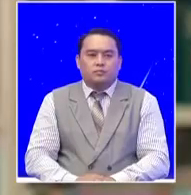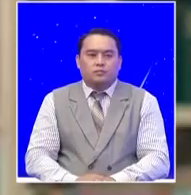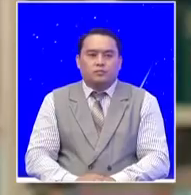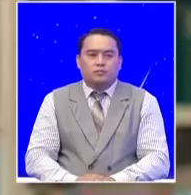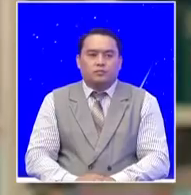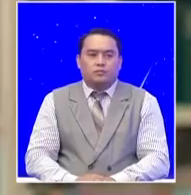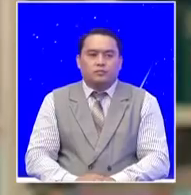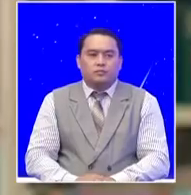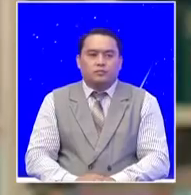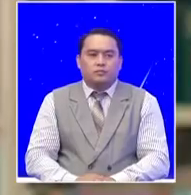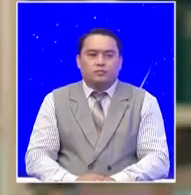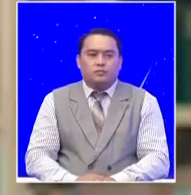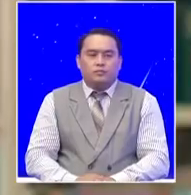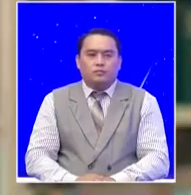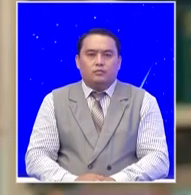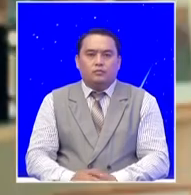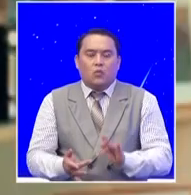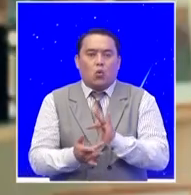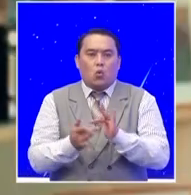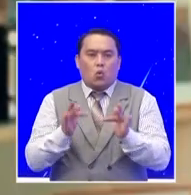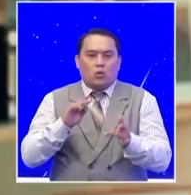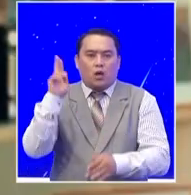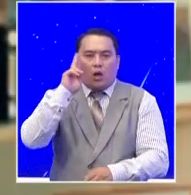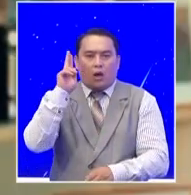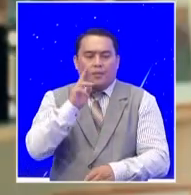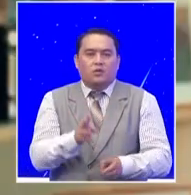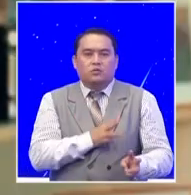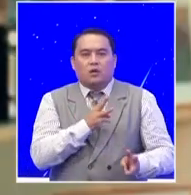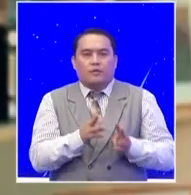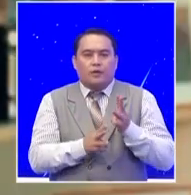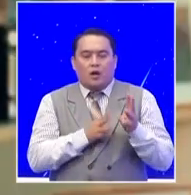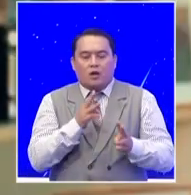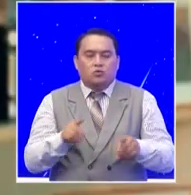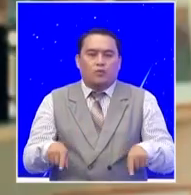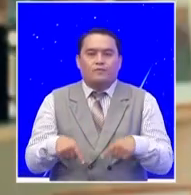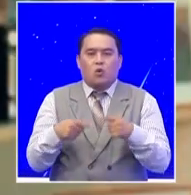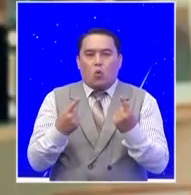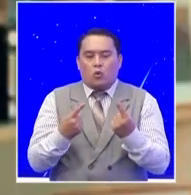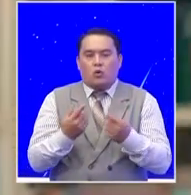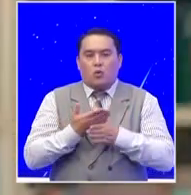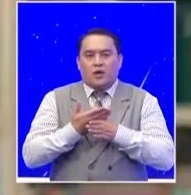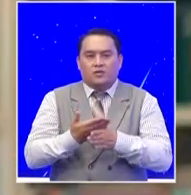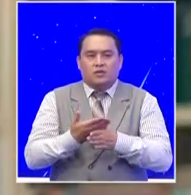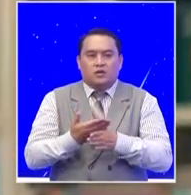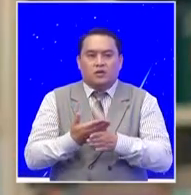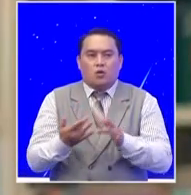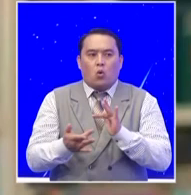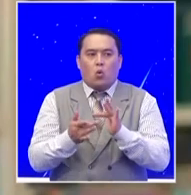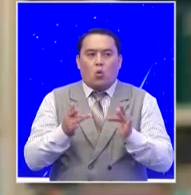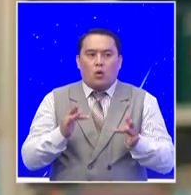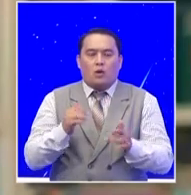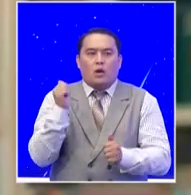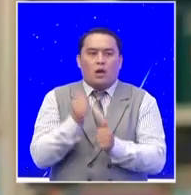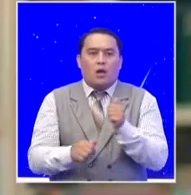Онлайн курс сізге оқушылардың шабытын оятып, оларды қашықтан оқыту үдерісіне тартуға жәрдемдеседі. Онлайн курстың